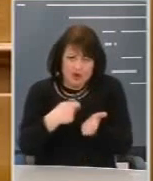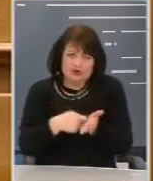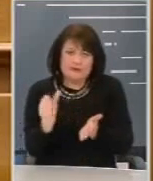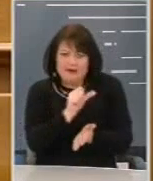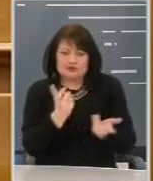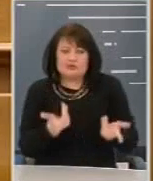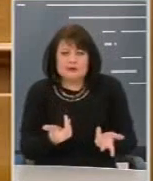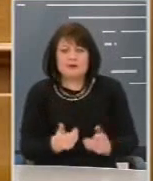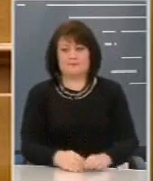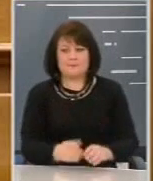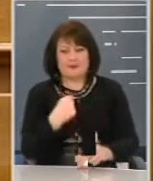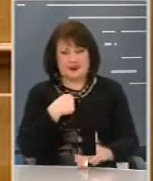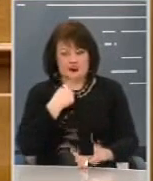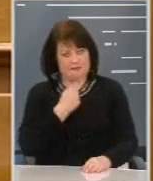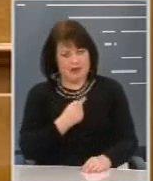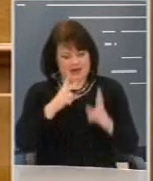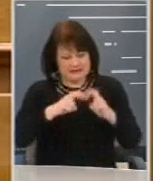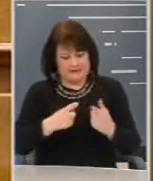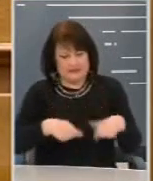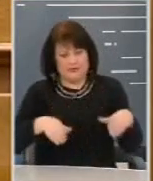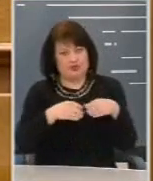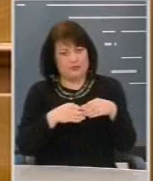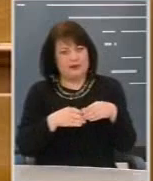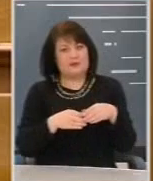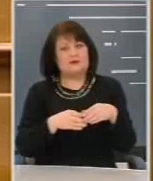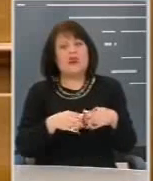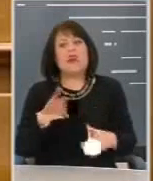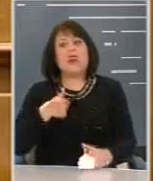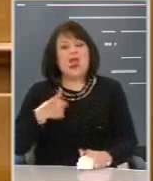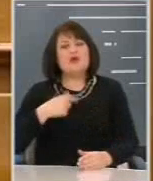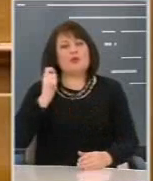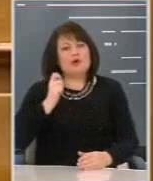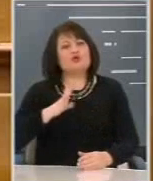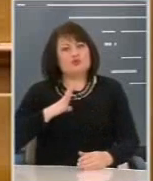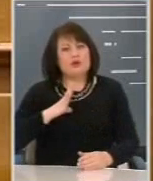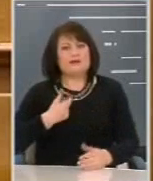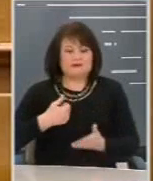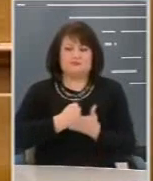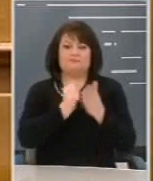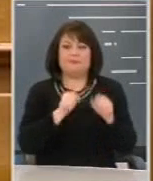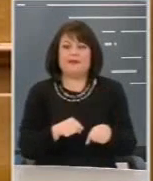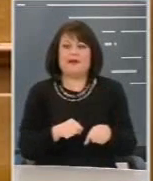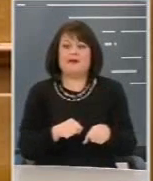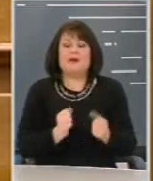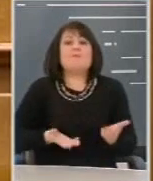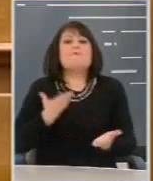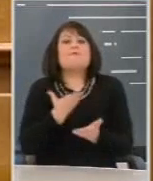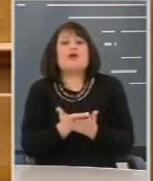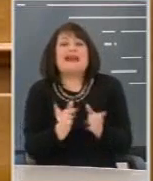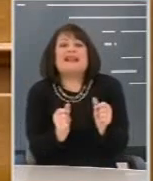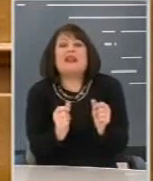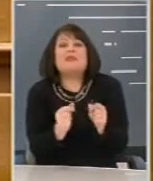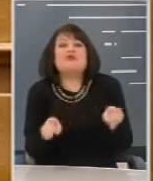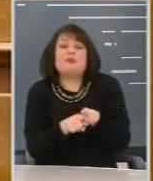Πώς? Εγώ είπα στην εξεταστική, ως ειδικός, αν θέλετε, ως αντιπρόεδρος, ως πολιτικός και ως πολίτης, θα στηρίξω κάθε πρότασή σας να πάμε να τα ρυθμίσουμε